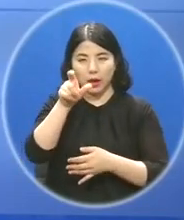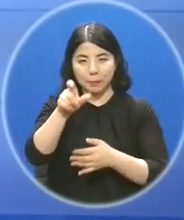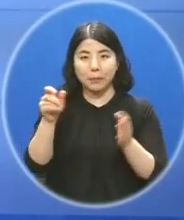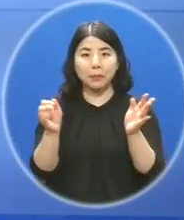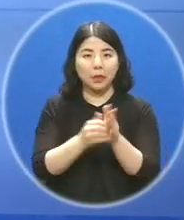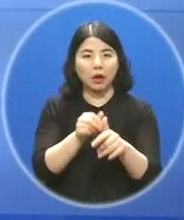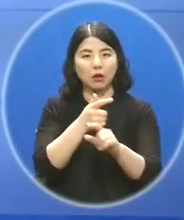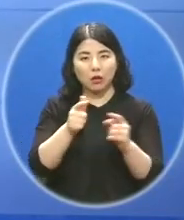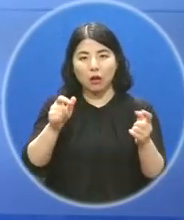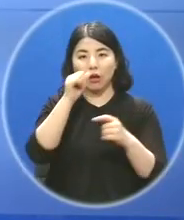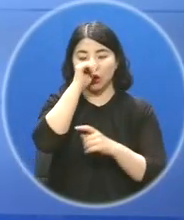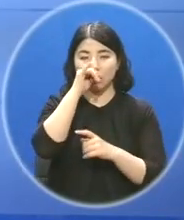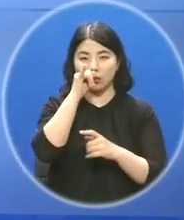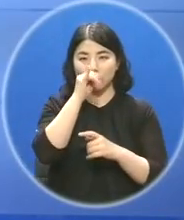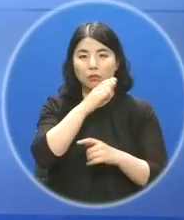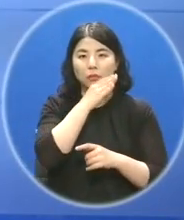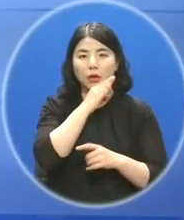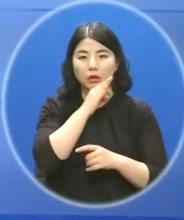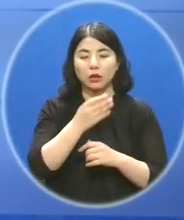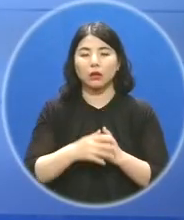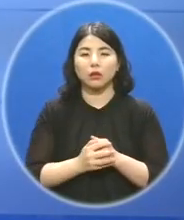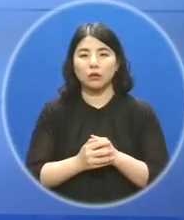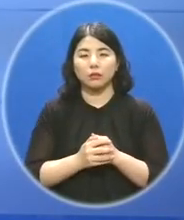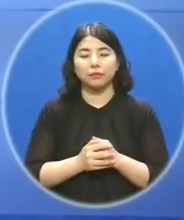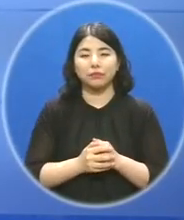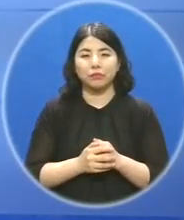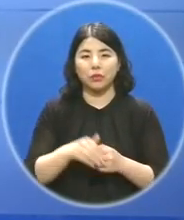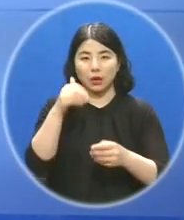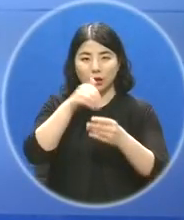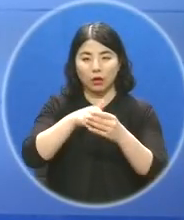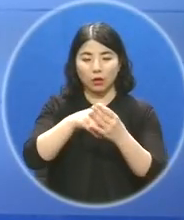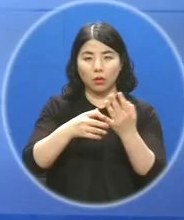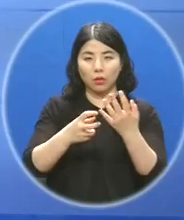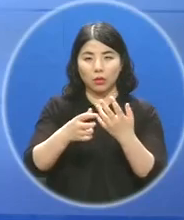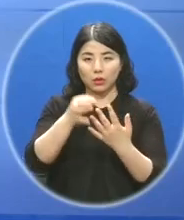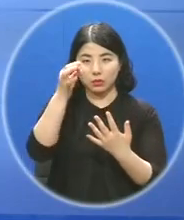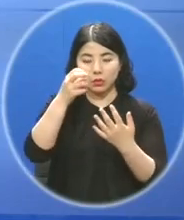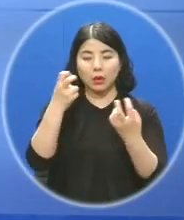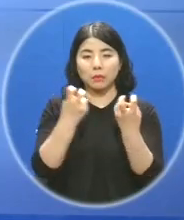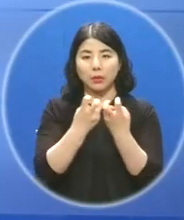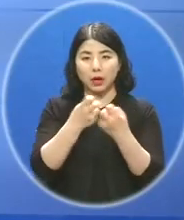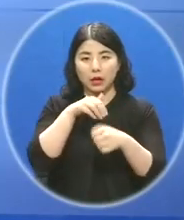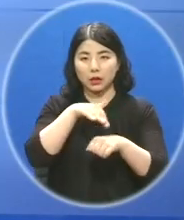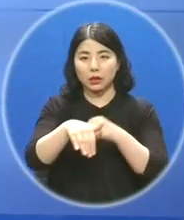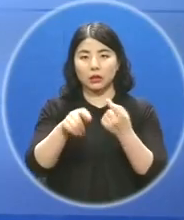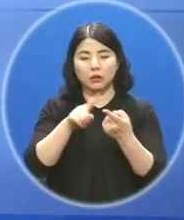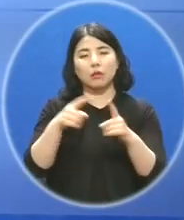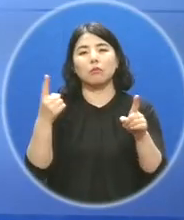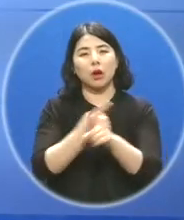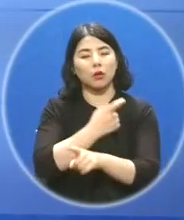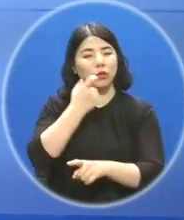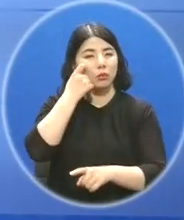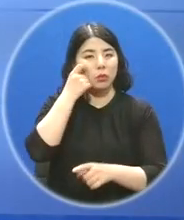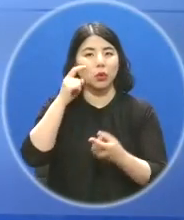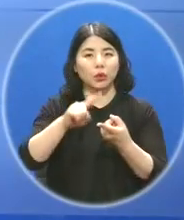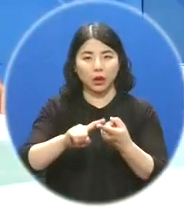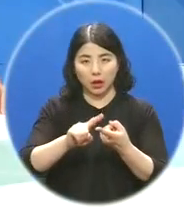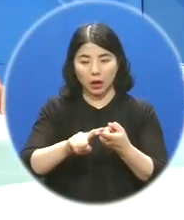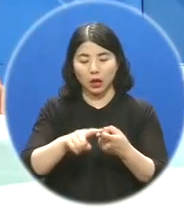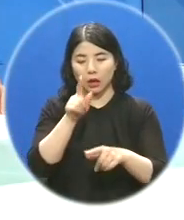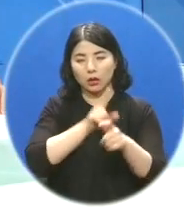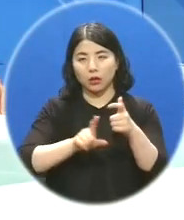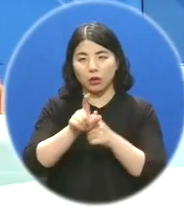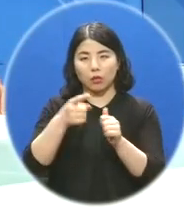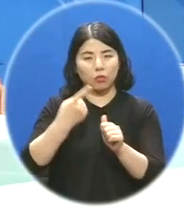냈고 여러 가지가 이렇게 있습니다. 그런데 좀 요 그 선거 선출 방식에 대해서 이제 요 이제 바꾸지 못한 것들 네. 이런 것들에 대해서 좀